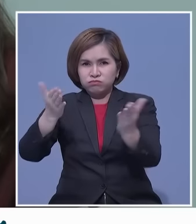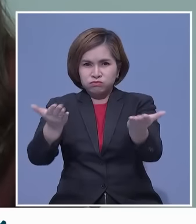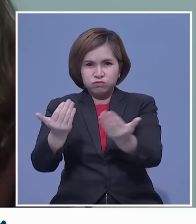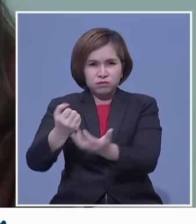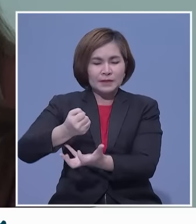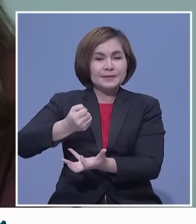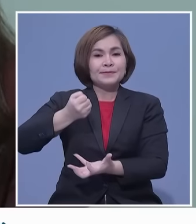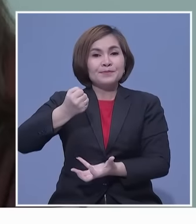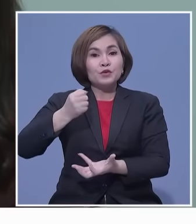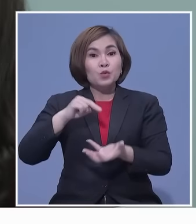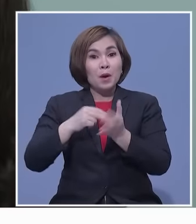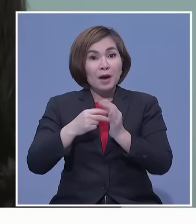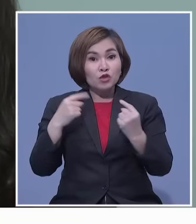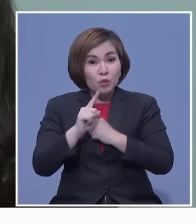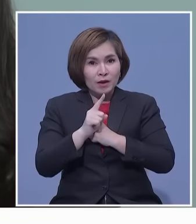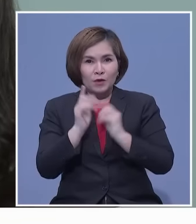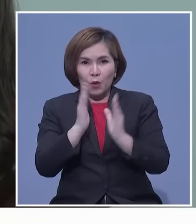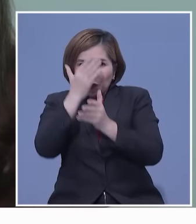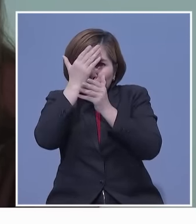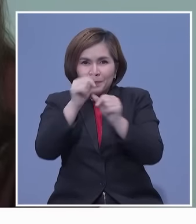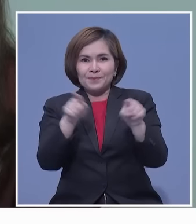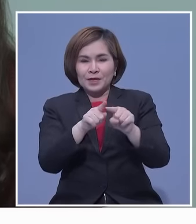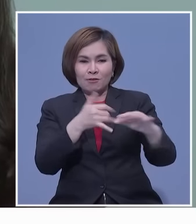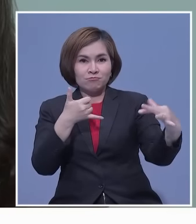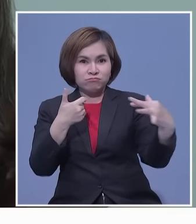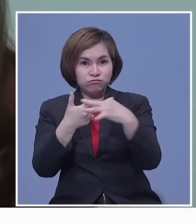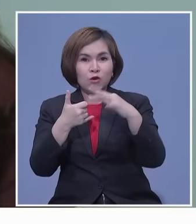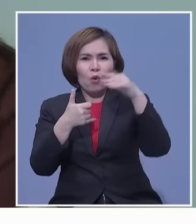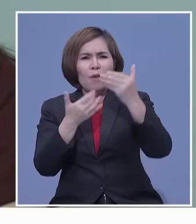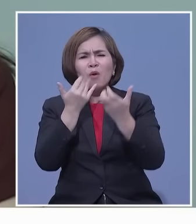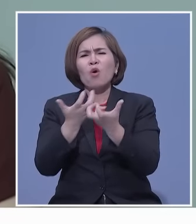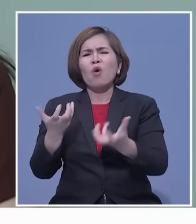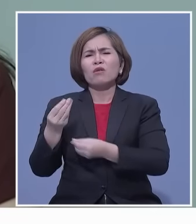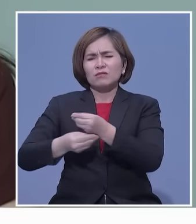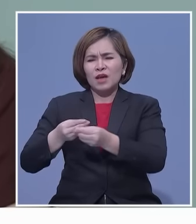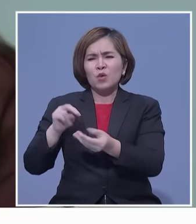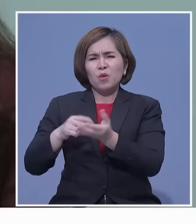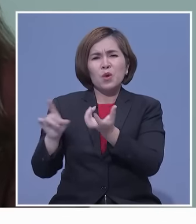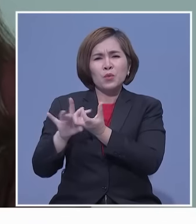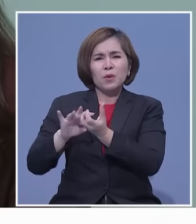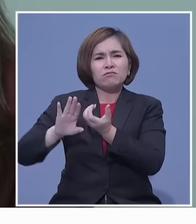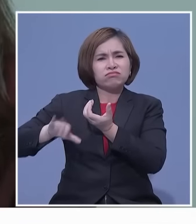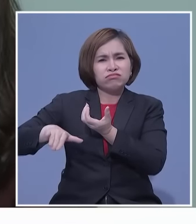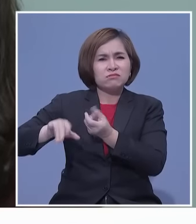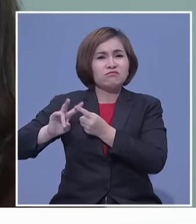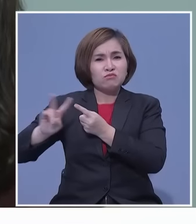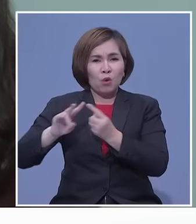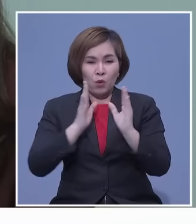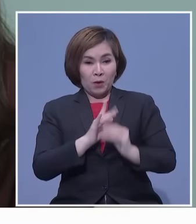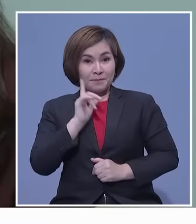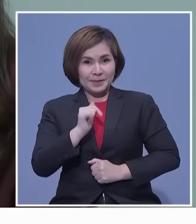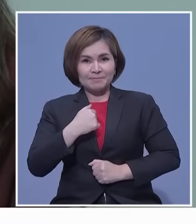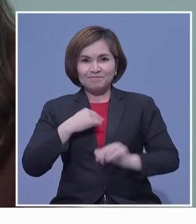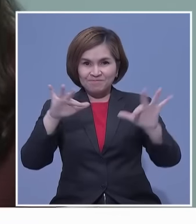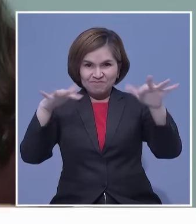คนต้องดึงคนให้ได้ก่อนเพราะตัวสินค้าค่ะมันจะเป็นตัวรองมากกว่าตราบใดก็ตามถ้าเราใช้คนที่